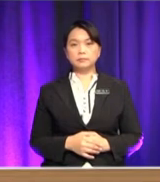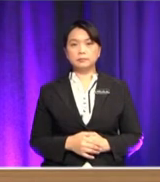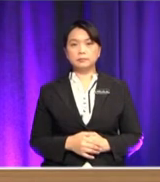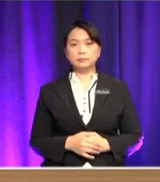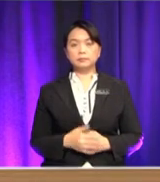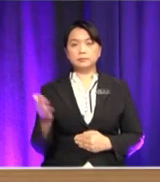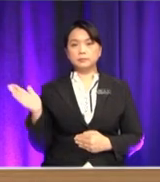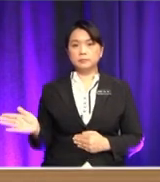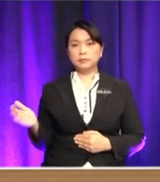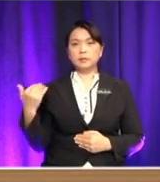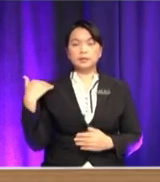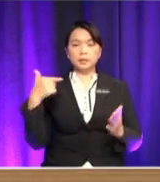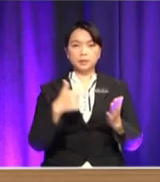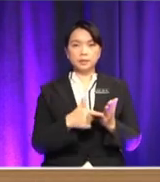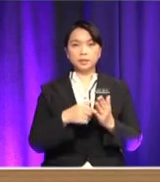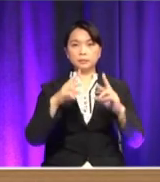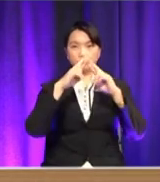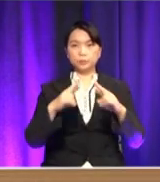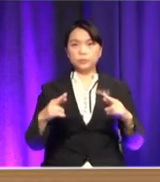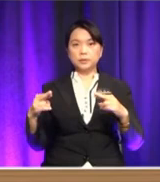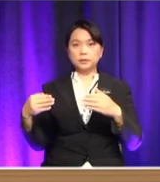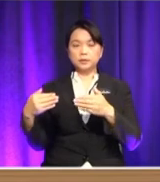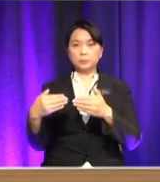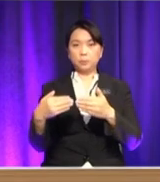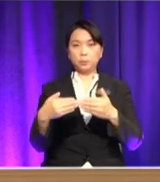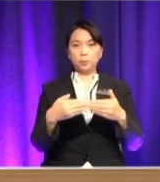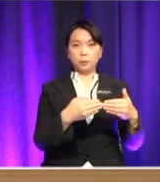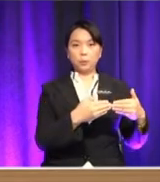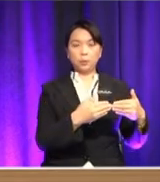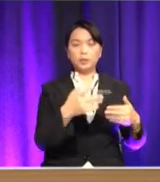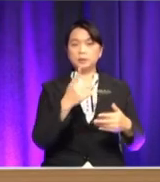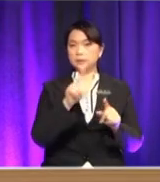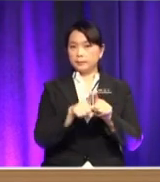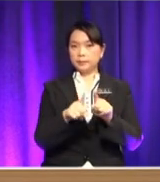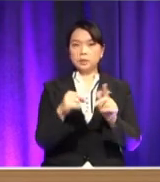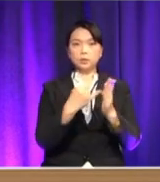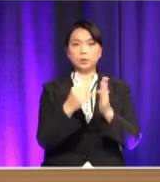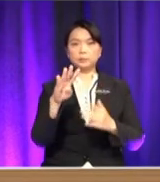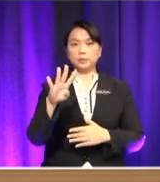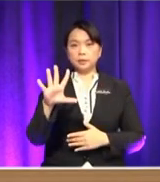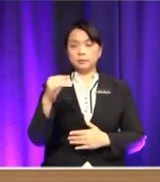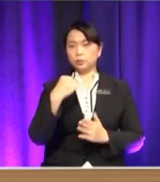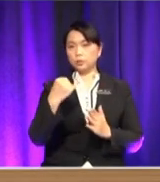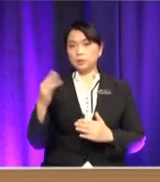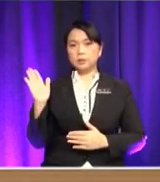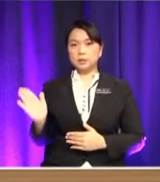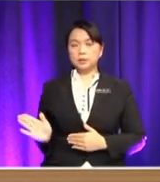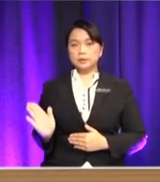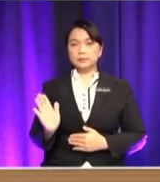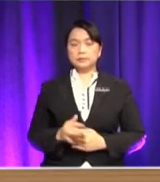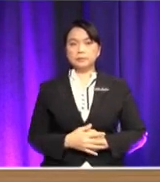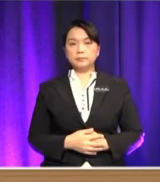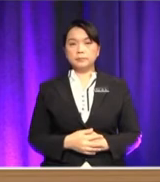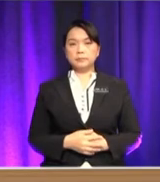ini dan lagi Bumbung itu bumbu sambungan kita lukis 45° dekat sini ke sini satu daya ini pun